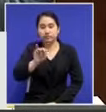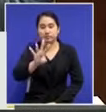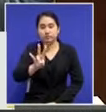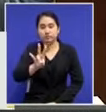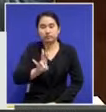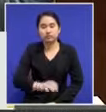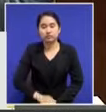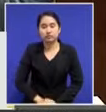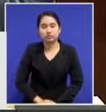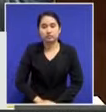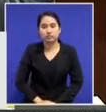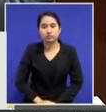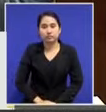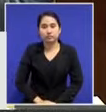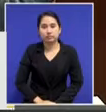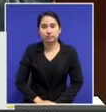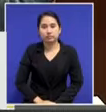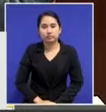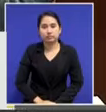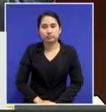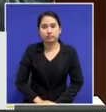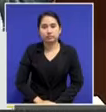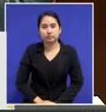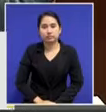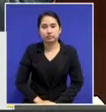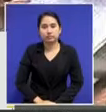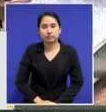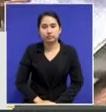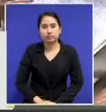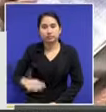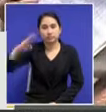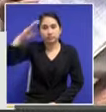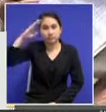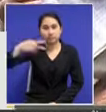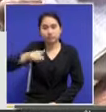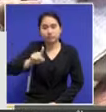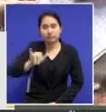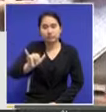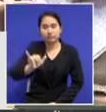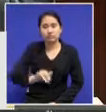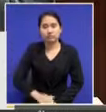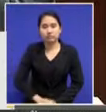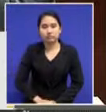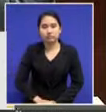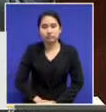447นางสาวรังสิมาลอดลักษมี พลเอกประยุทธ์จันทร์โอชาค่ะ